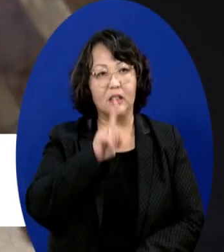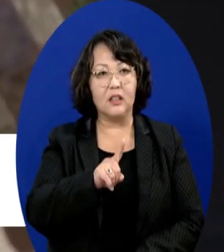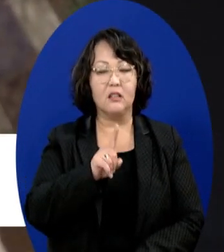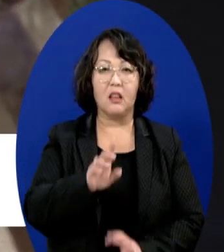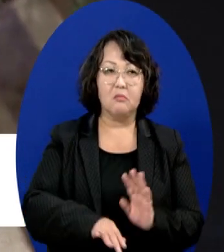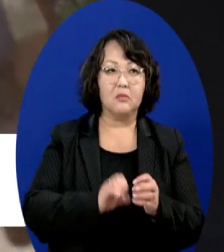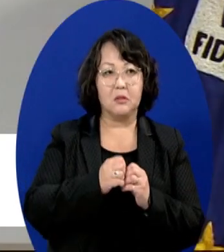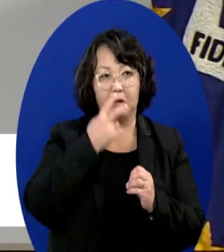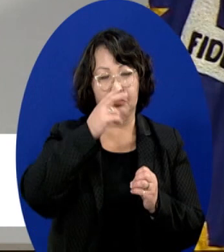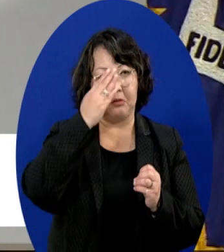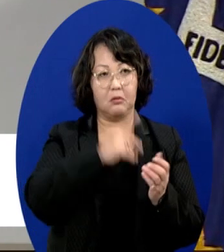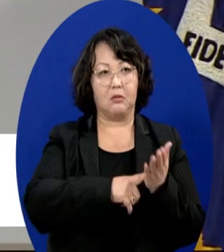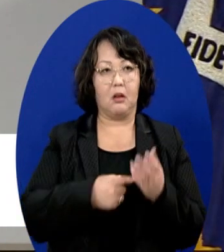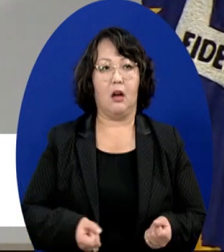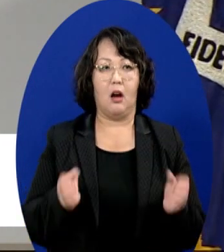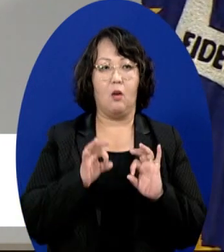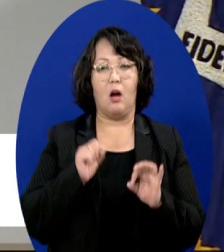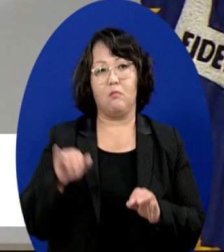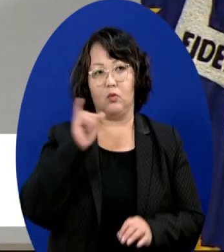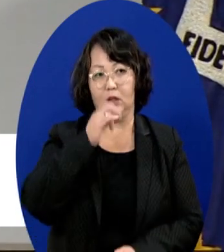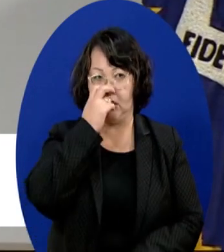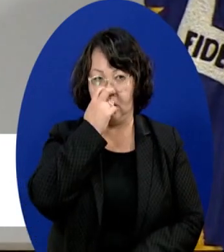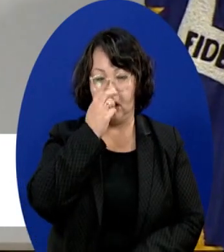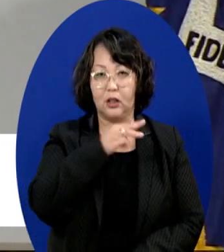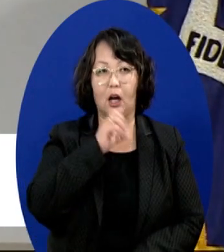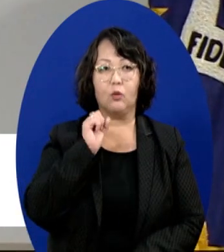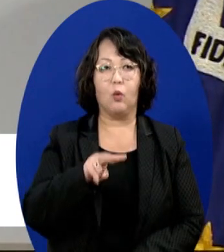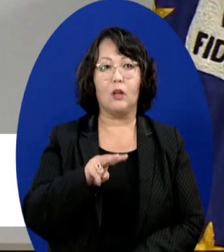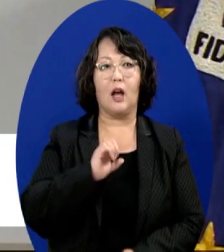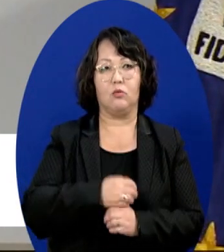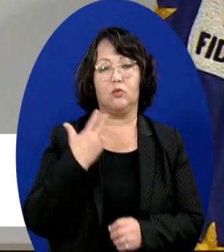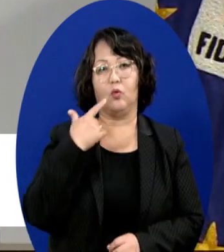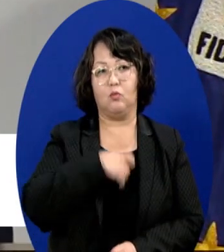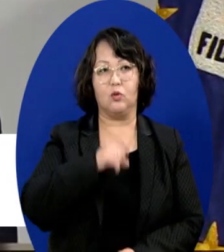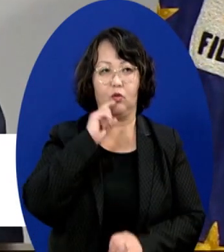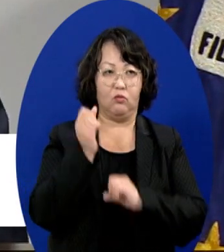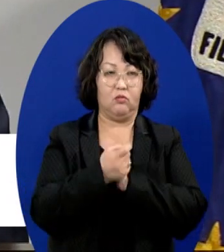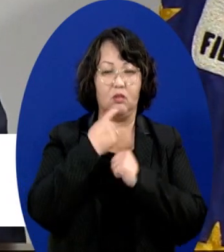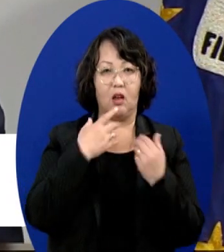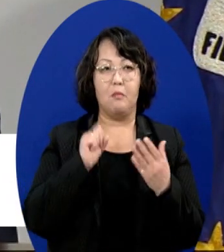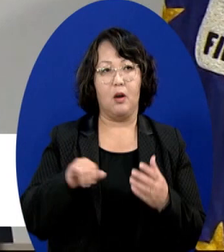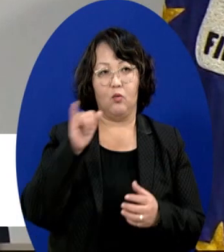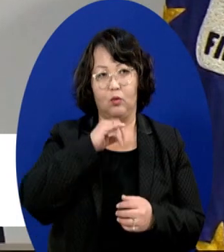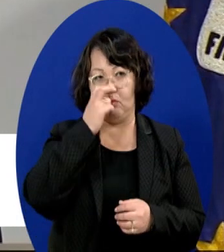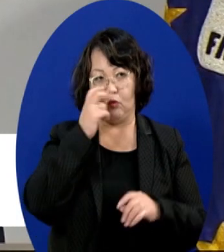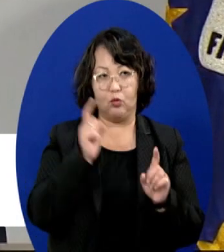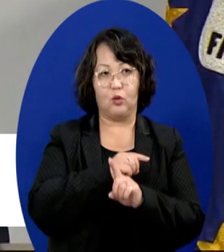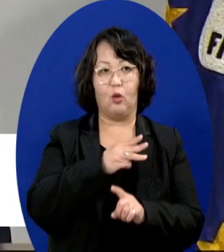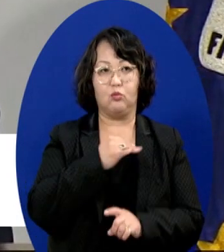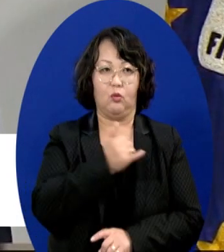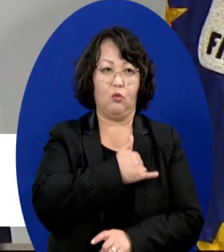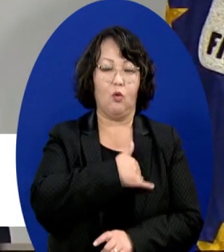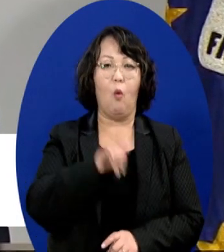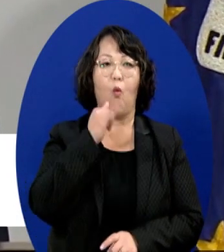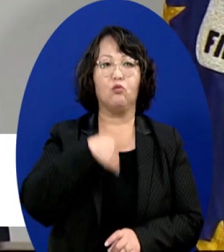одоогоор илрүүлээгүй байгааг Америкийн тагнуулын албаны дарга онцолжээ. Энэ хооронд Америкийн мөрдөх төвчөөний тэргүүн тус улсын